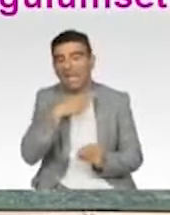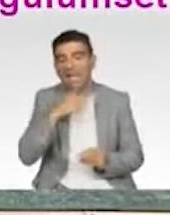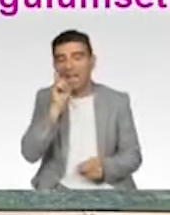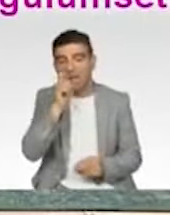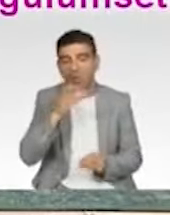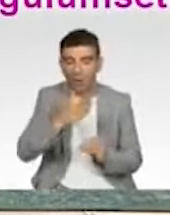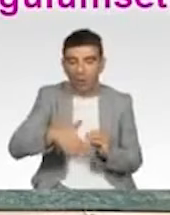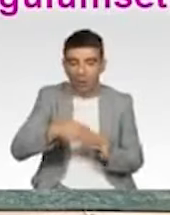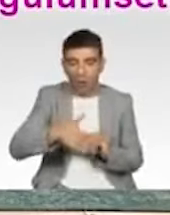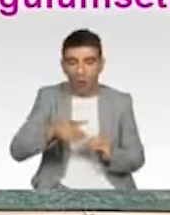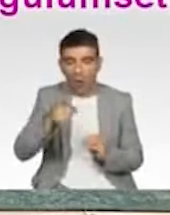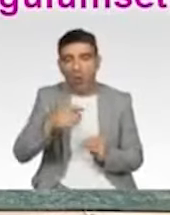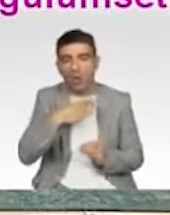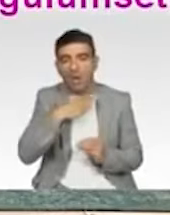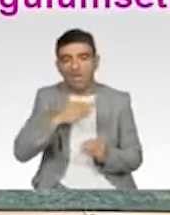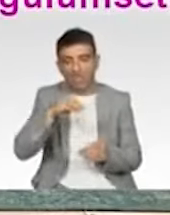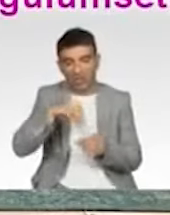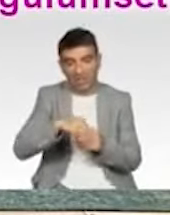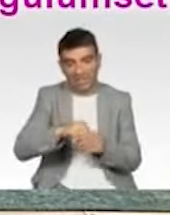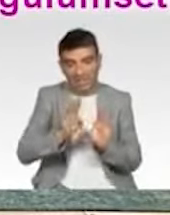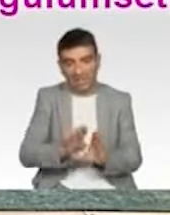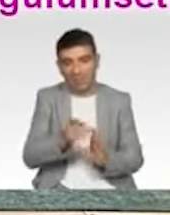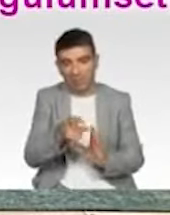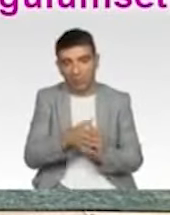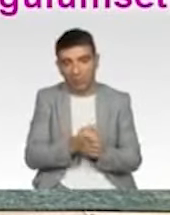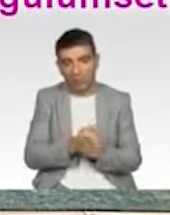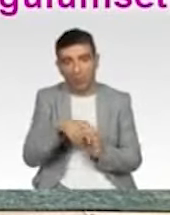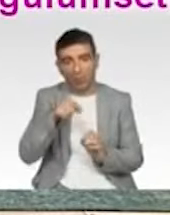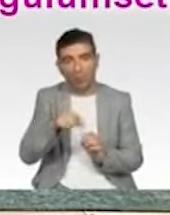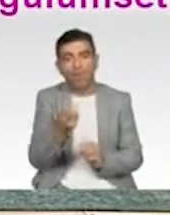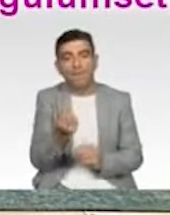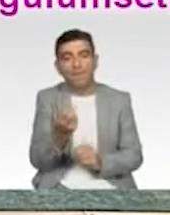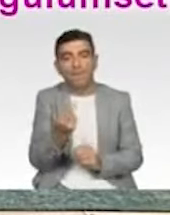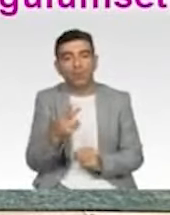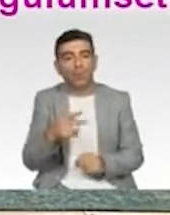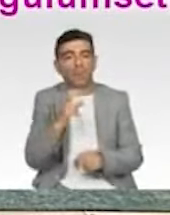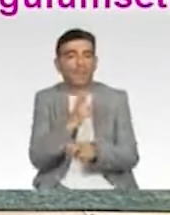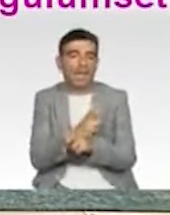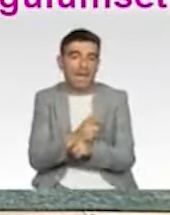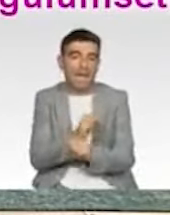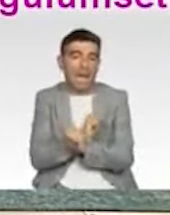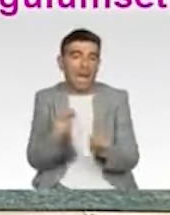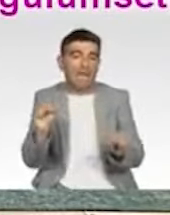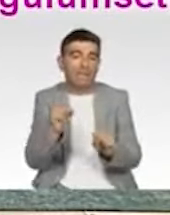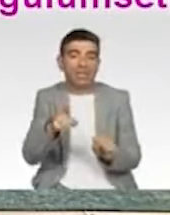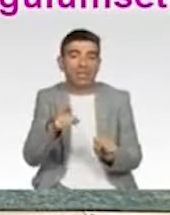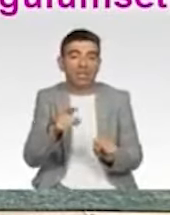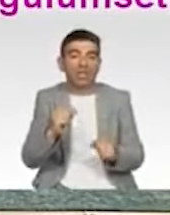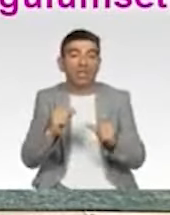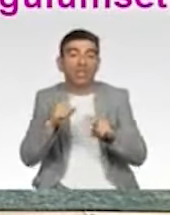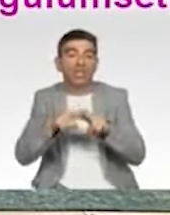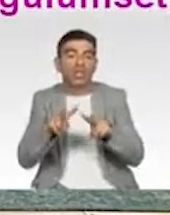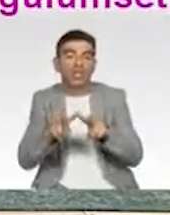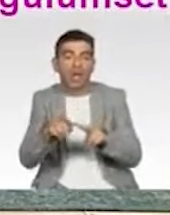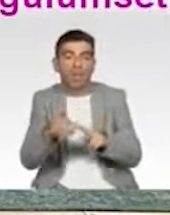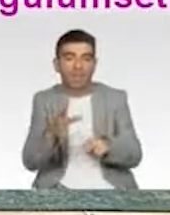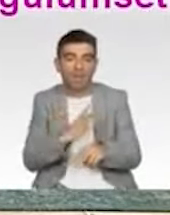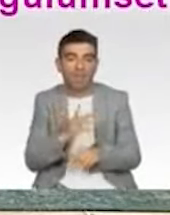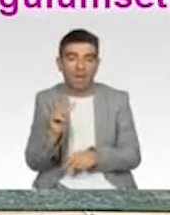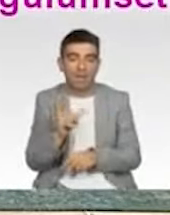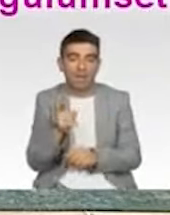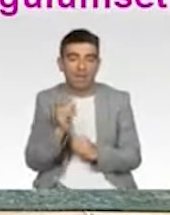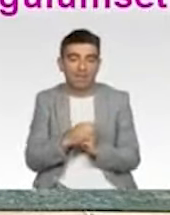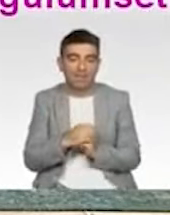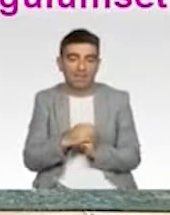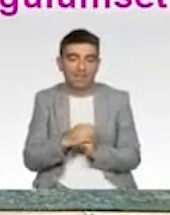vesaire doğrandığında o tavuk parçaları arasında kalıyor. Ve buna enfeksiyon riskini arttırıyor. Mümkünse cam kullanmak lazım. Bu da